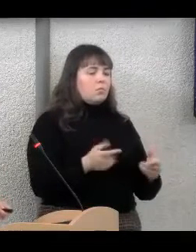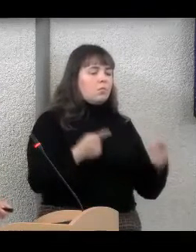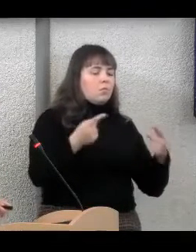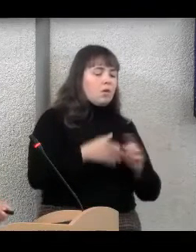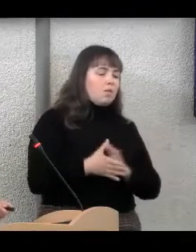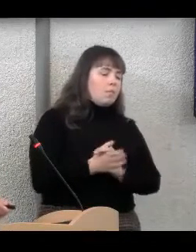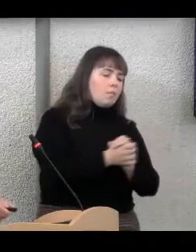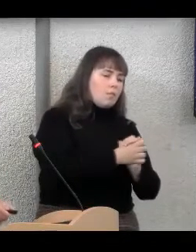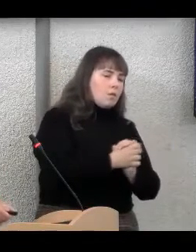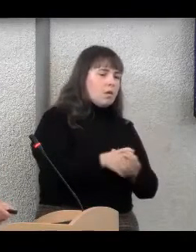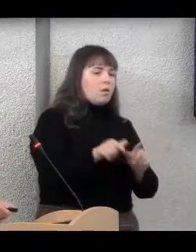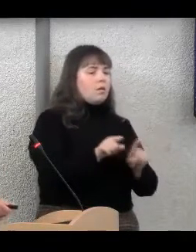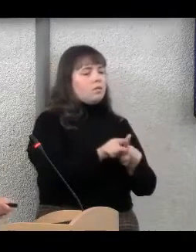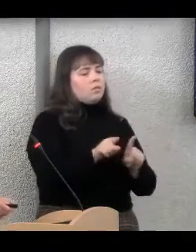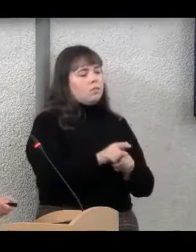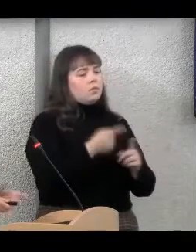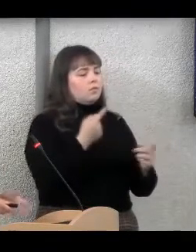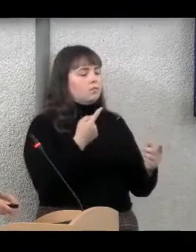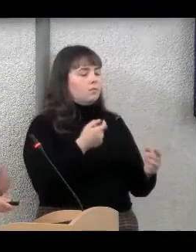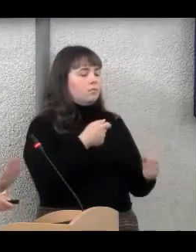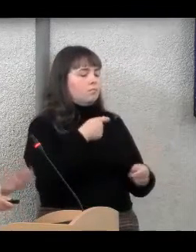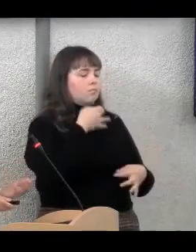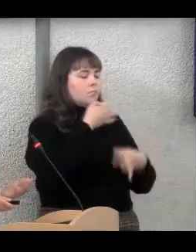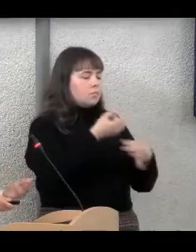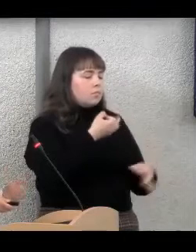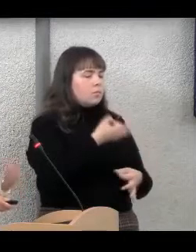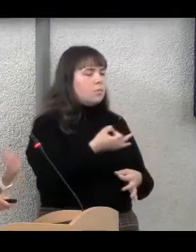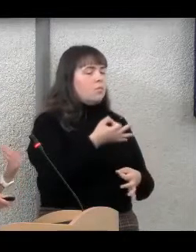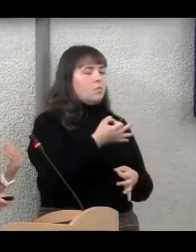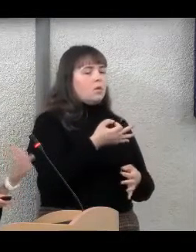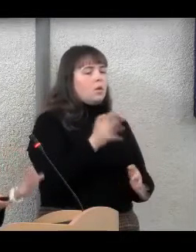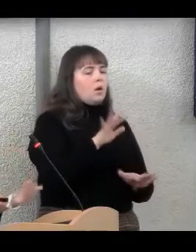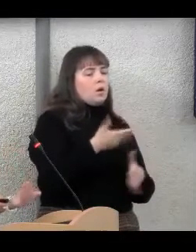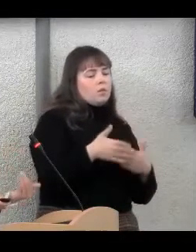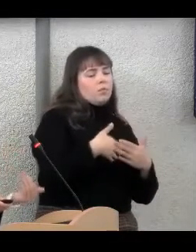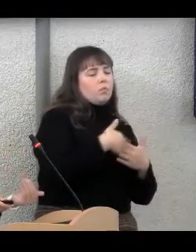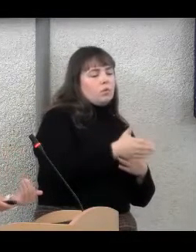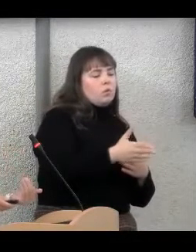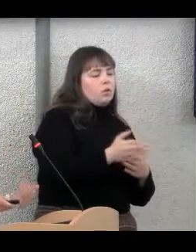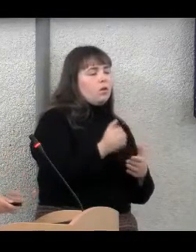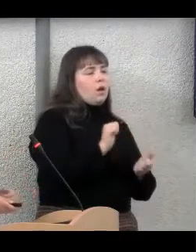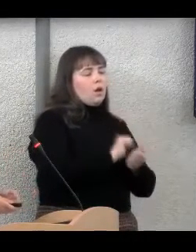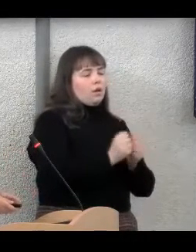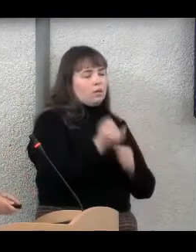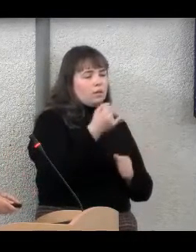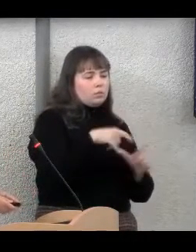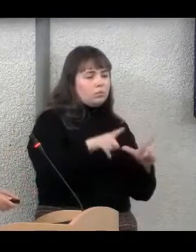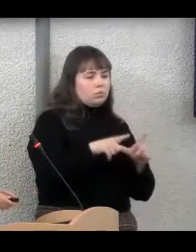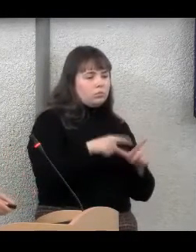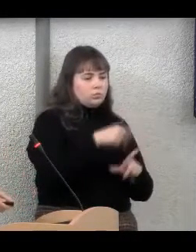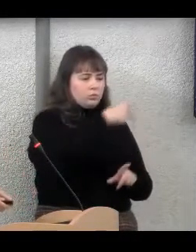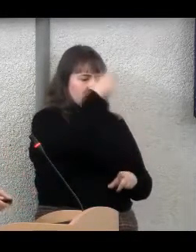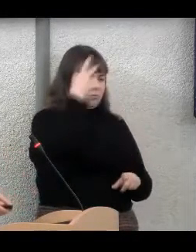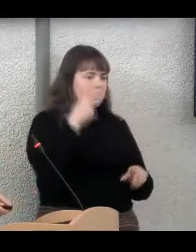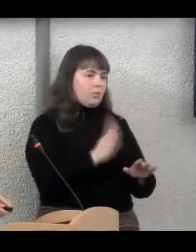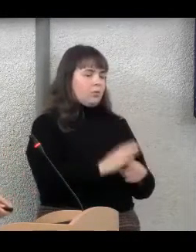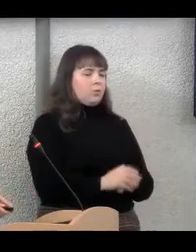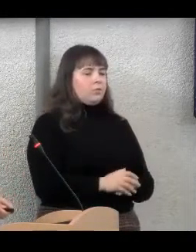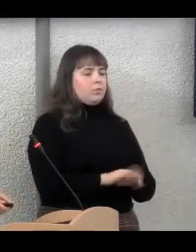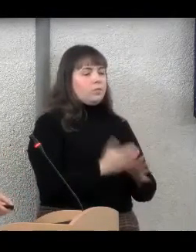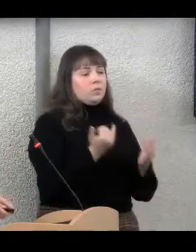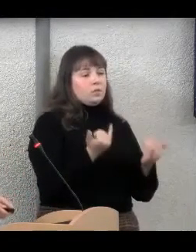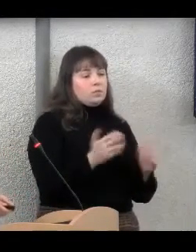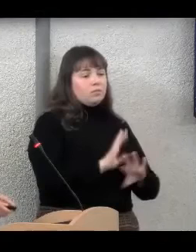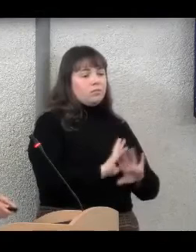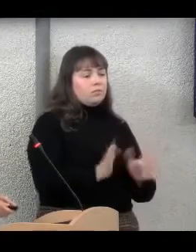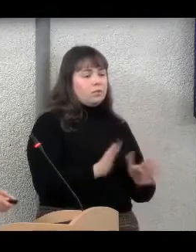gali atrodyti anglies kaupimo ūkininkavimas Lietuvoje tolimesnėse etapuose. Tai būtų iš manęs tiek, jeigu